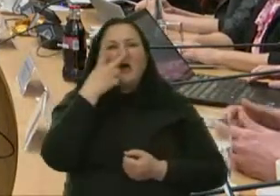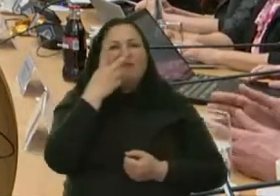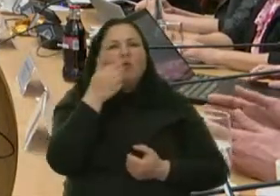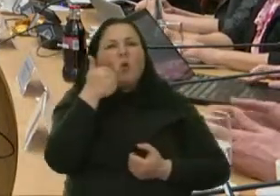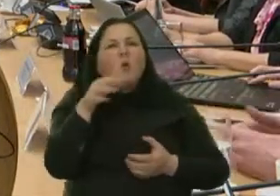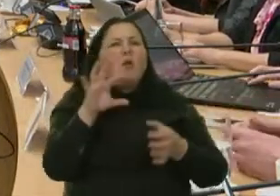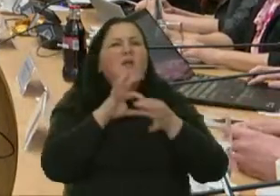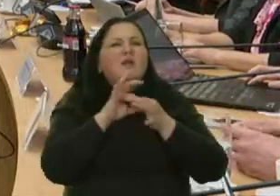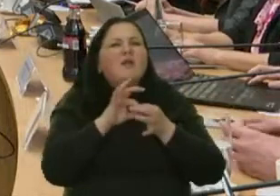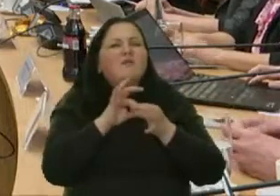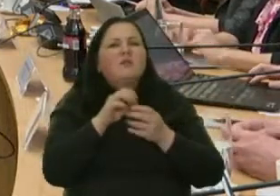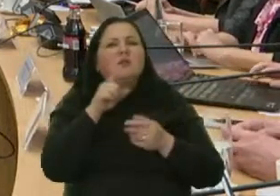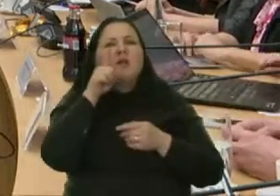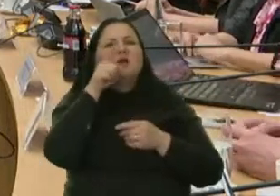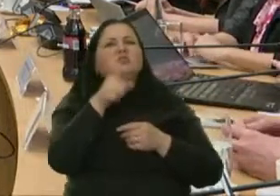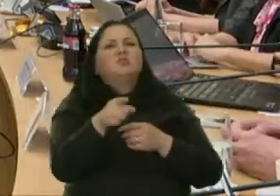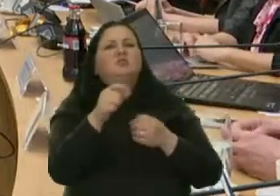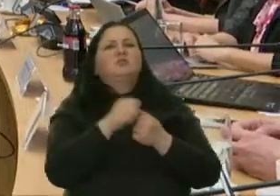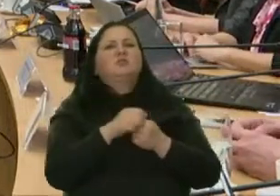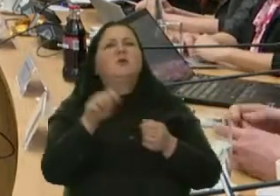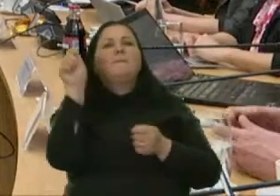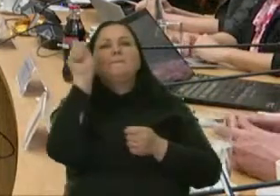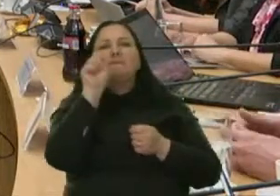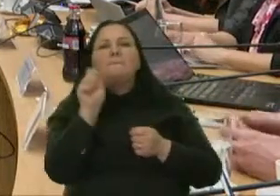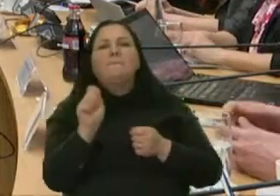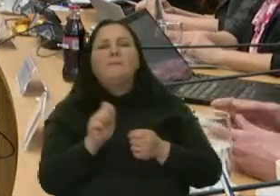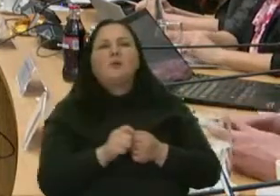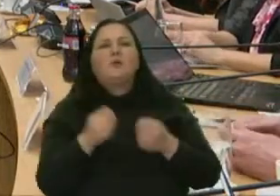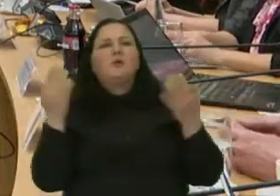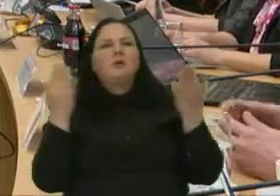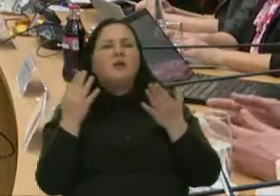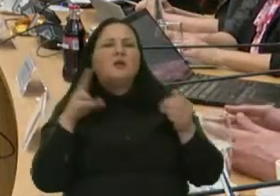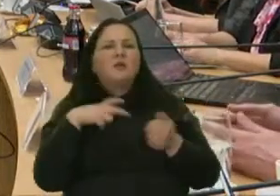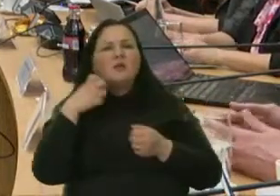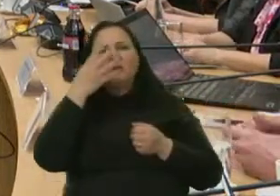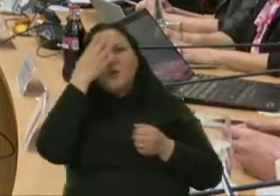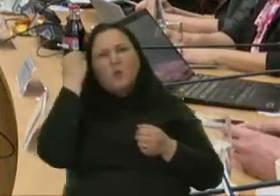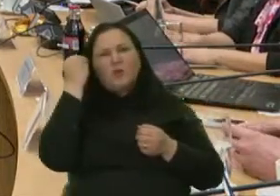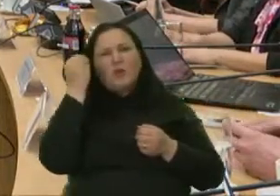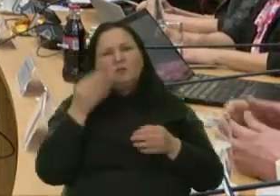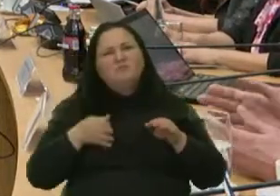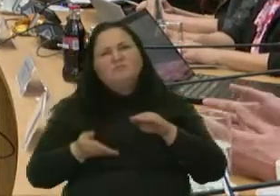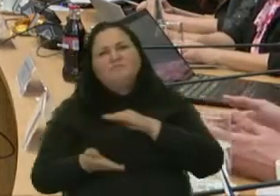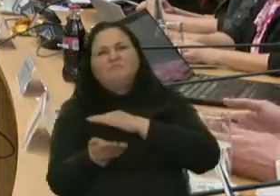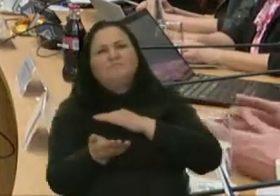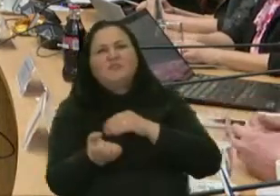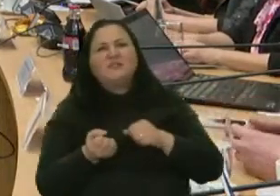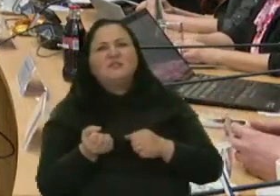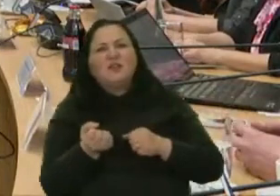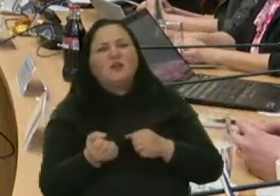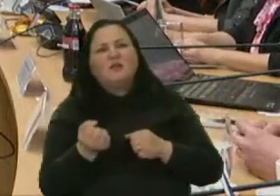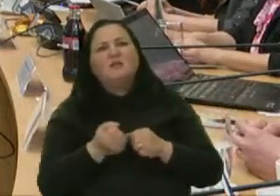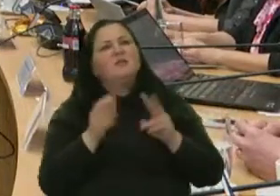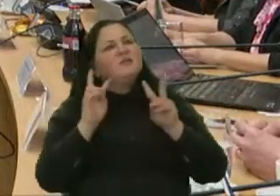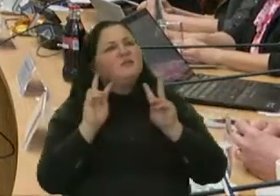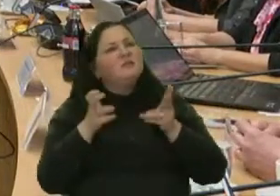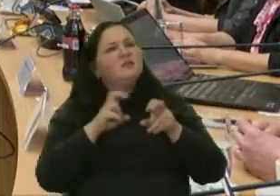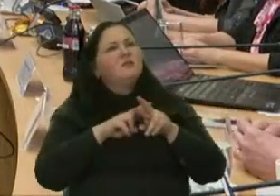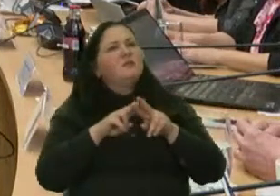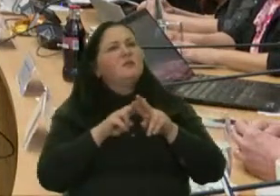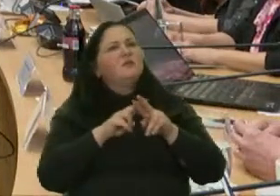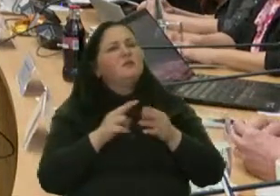referire la acest proiect Care este uitat în sertar ar trebui cumva